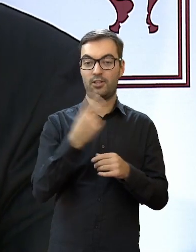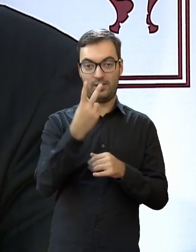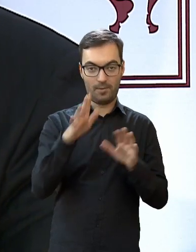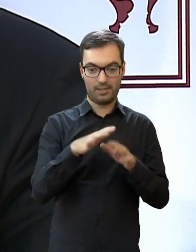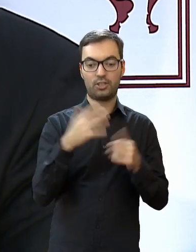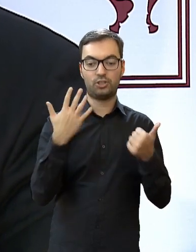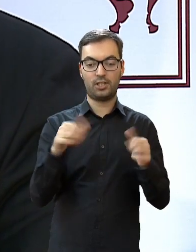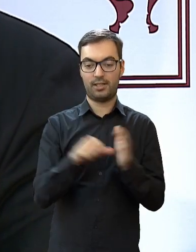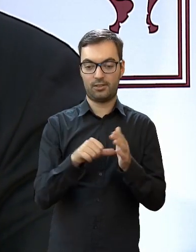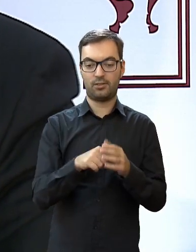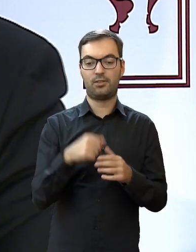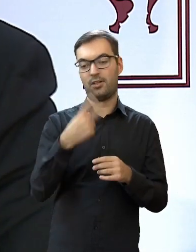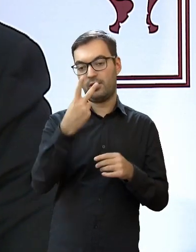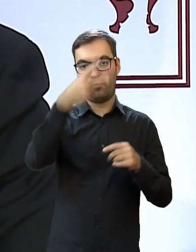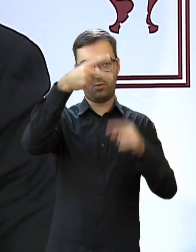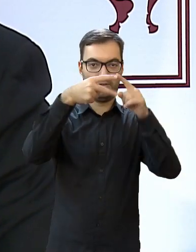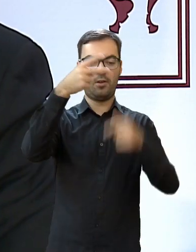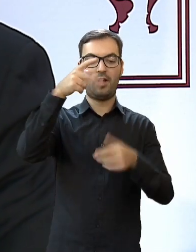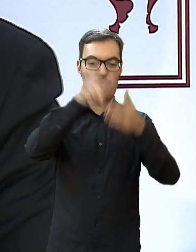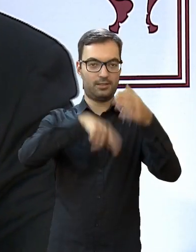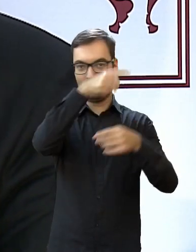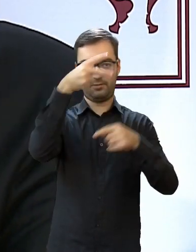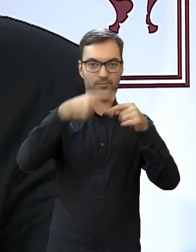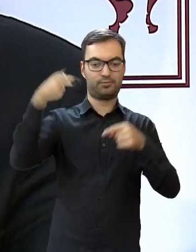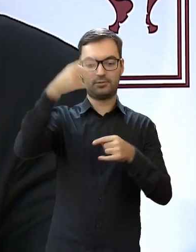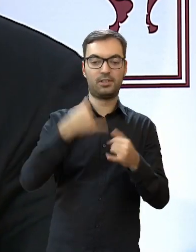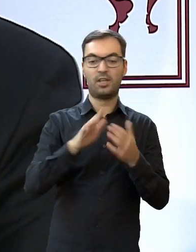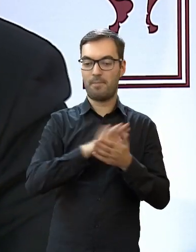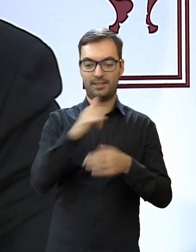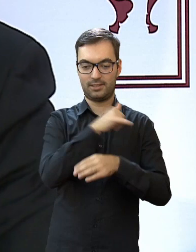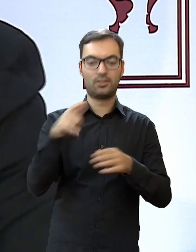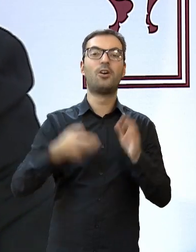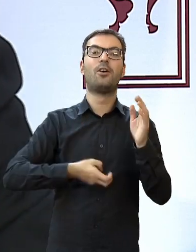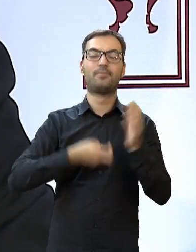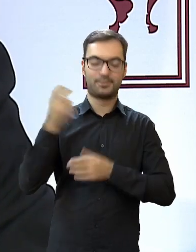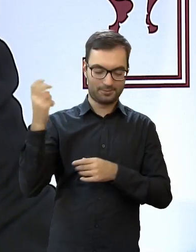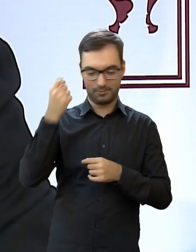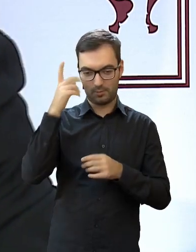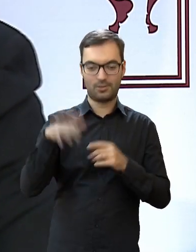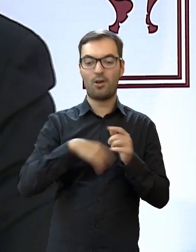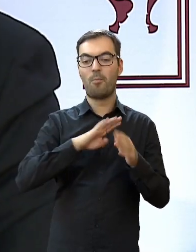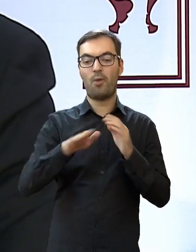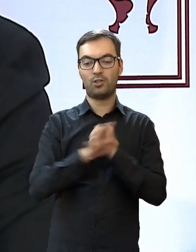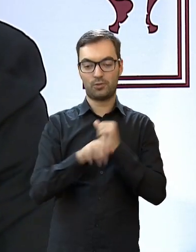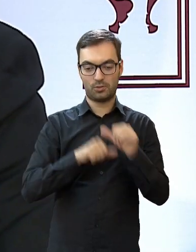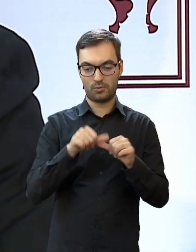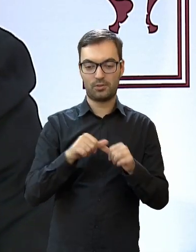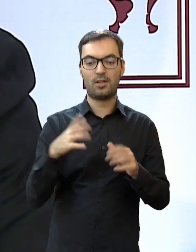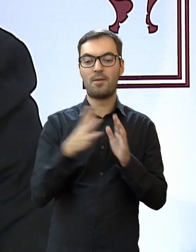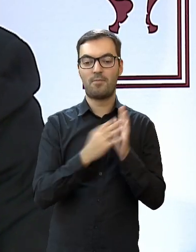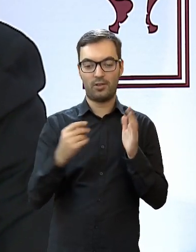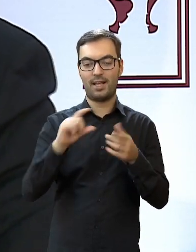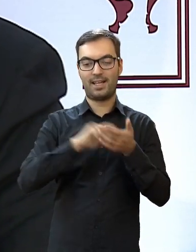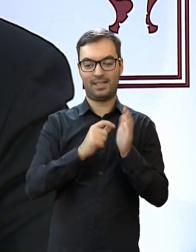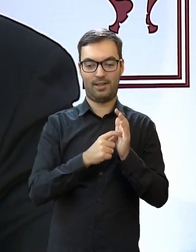a sześciu było kandydatów, te dwóch pierwszych wchodziły, jeżeli karta była bez skreśleń. To odrzucono. Po 1990 roku wprowadzono ten model właśnie tej